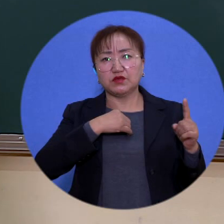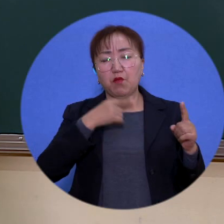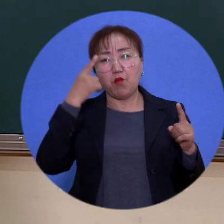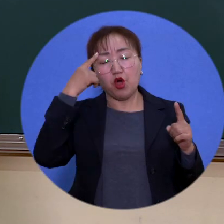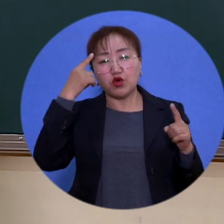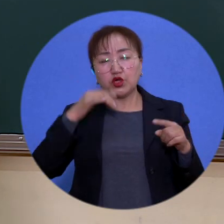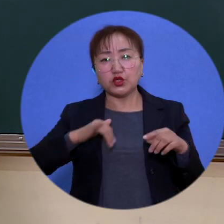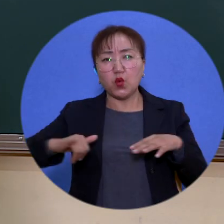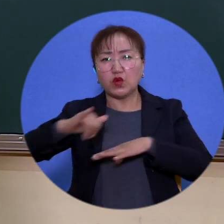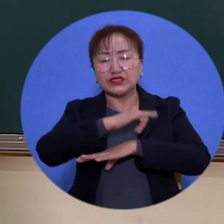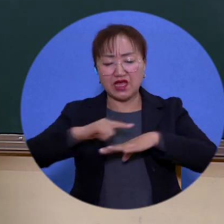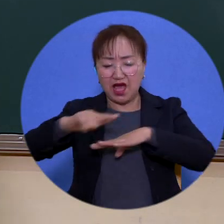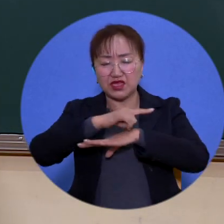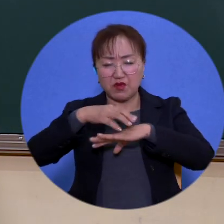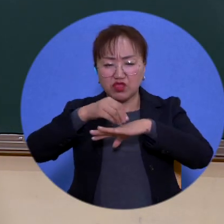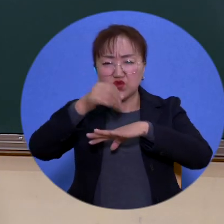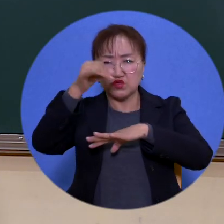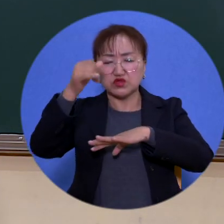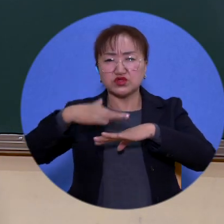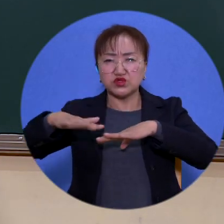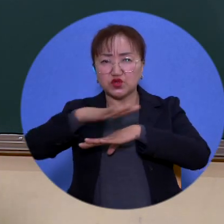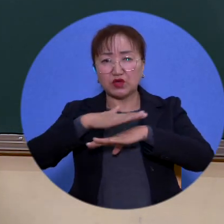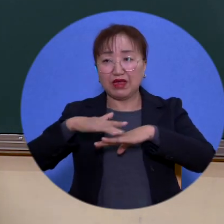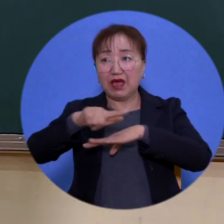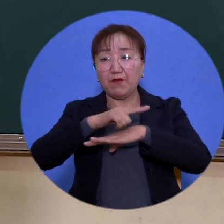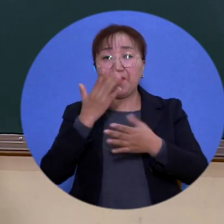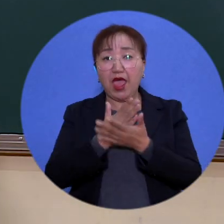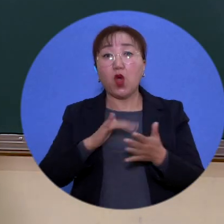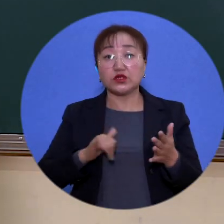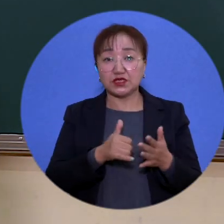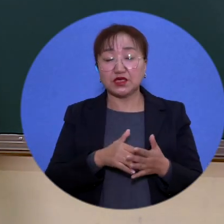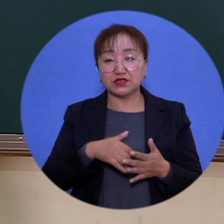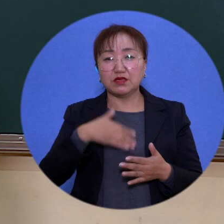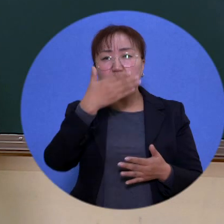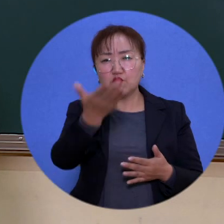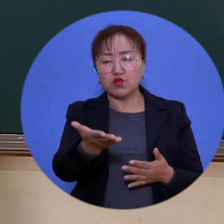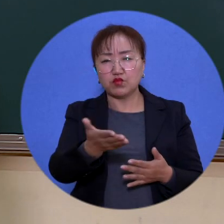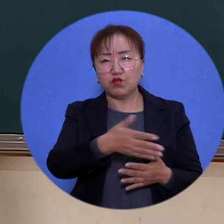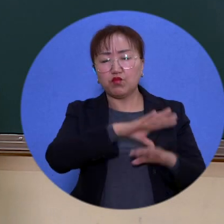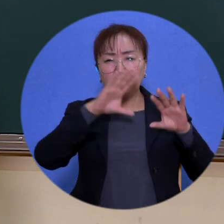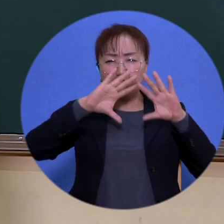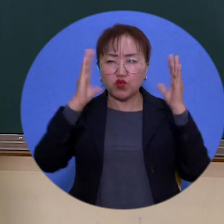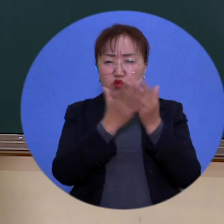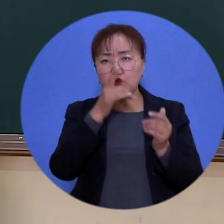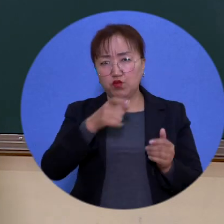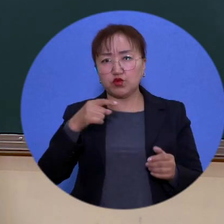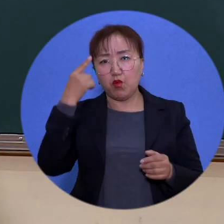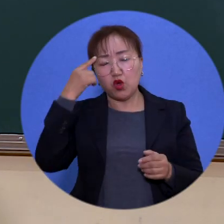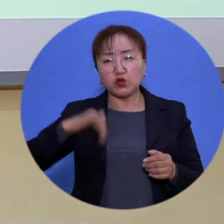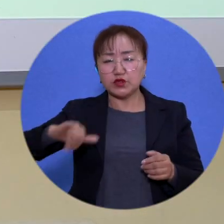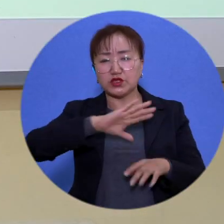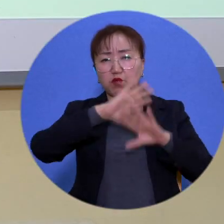ཚགནས སུལ མིག ཁགན ཕྱེད གཁག མི པགོན ཁགོས ཁགས ཁགས ཁགས གུགས ཁ སྤེད